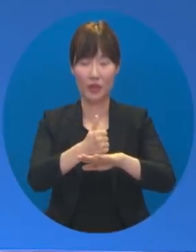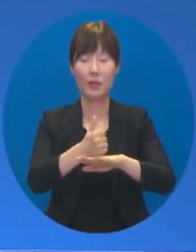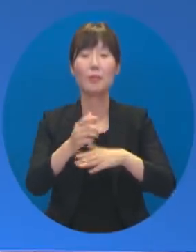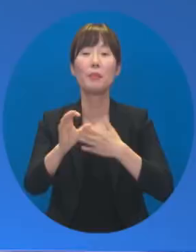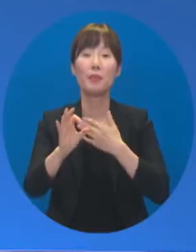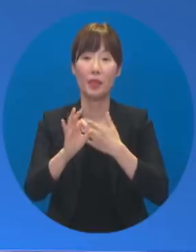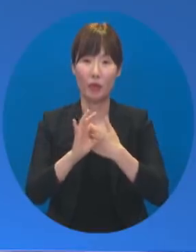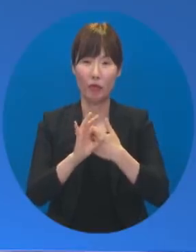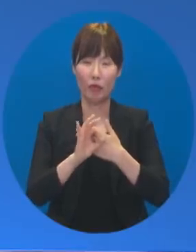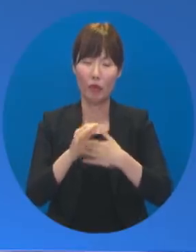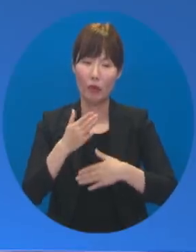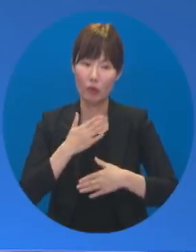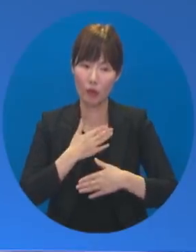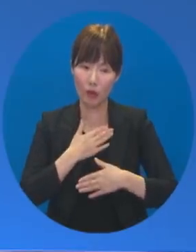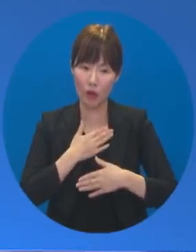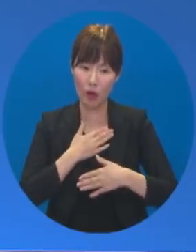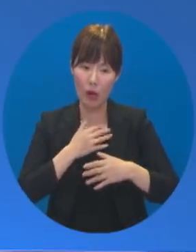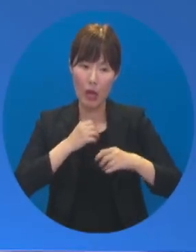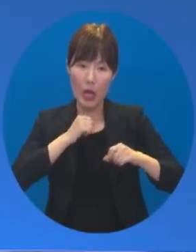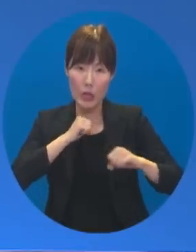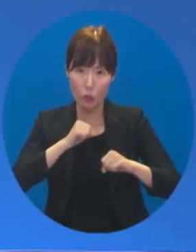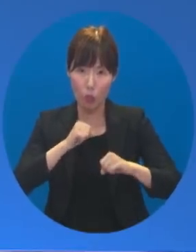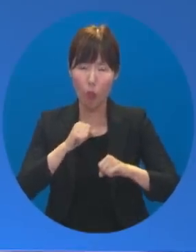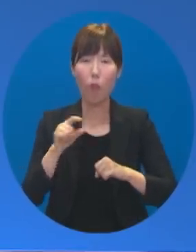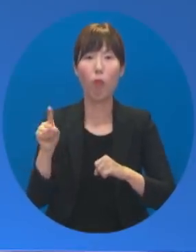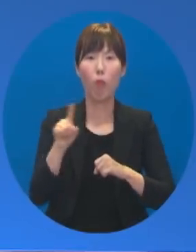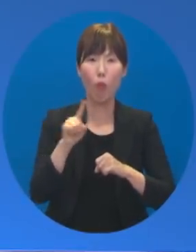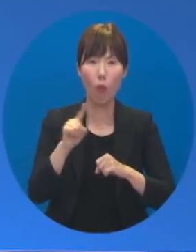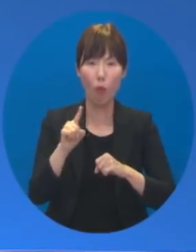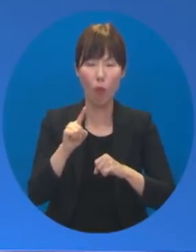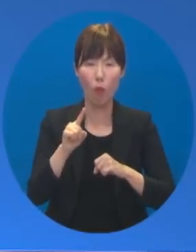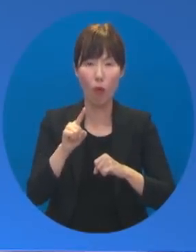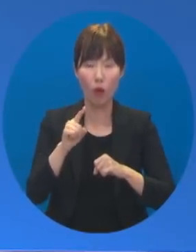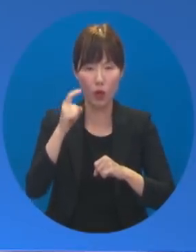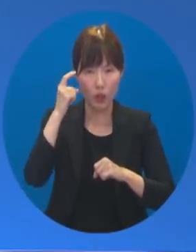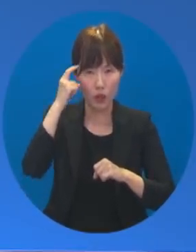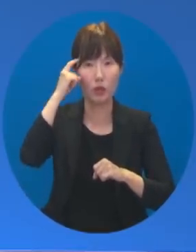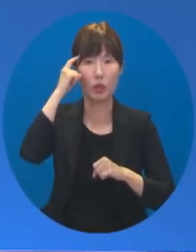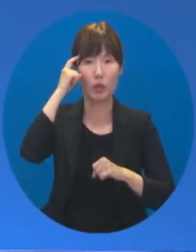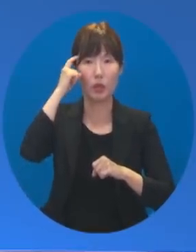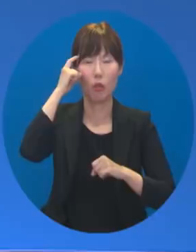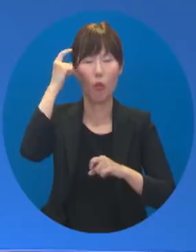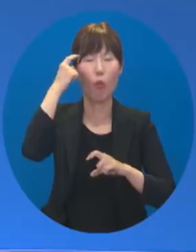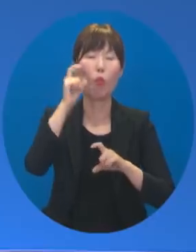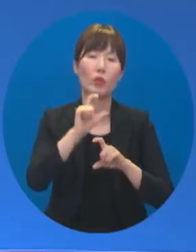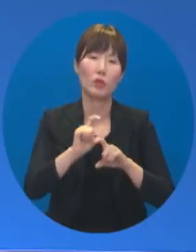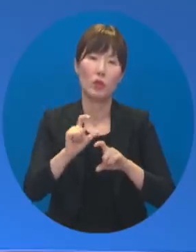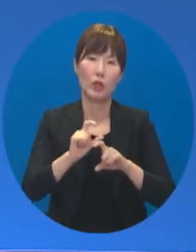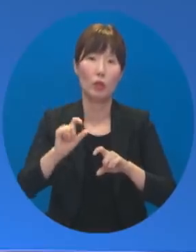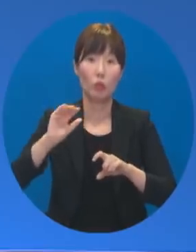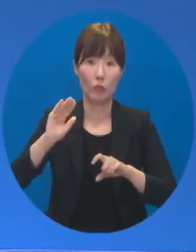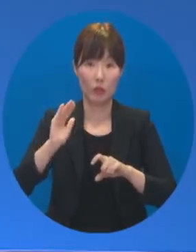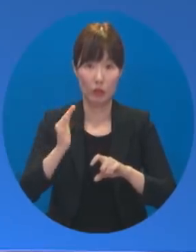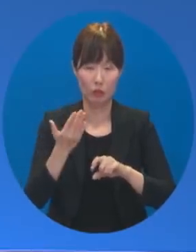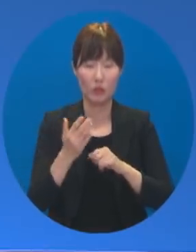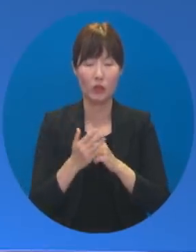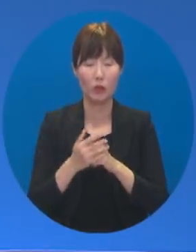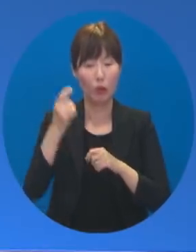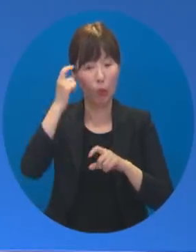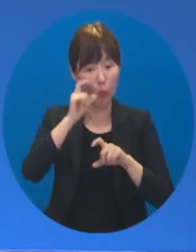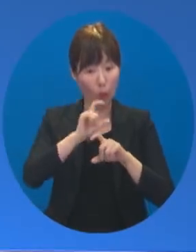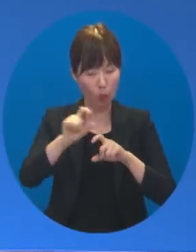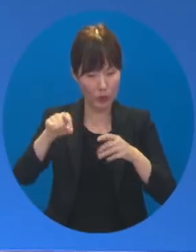무슨 행동을 해야 될까? 무엇을 해야 될까? 그렇게 고민하게 되더라고요. 그리고 그 고민